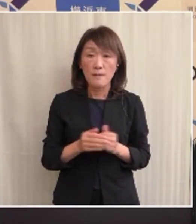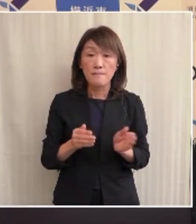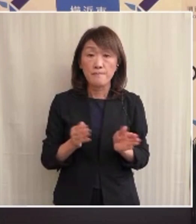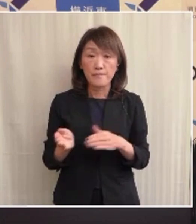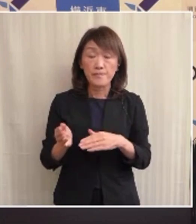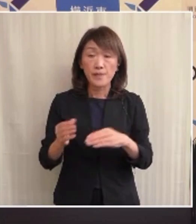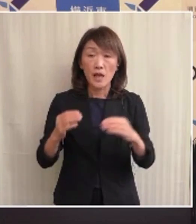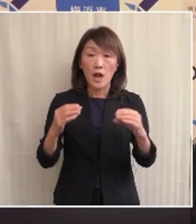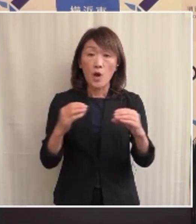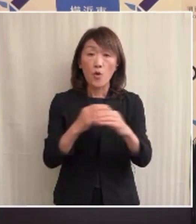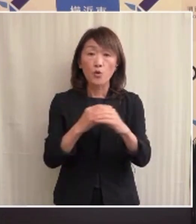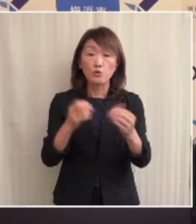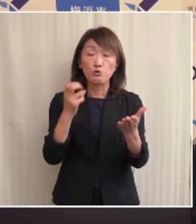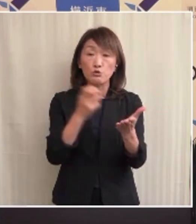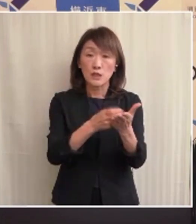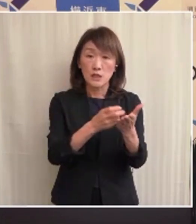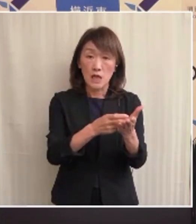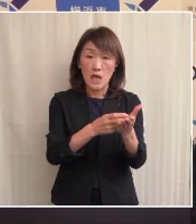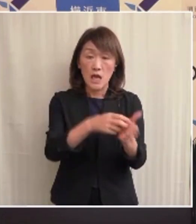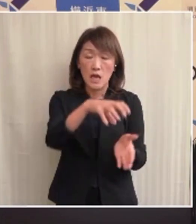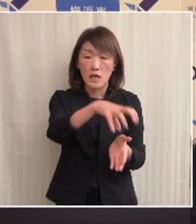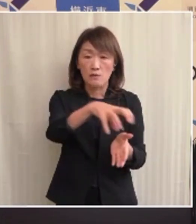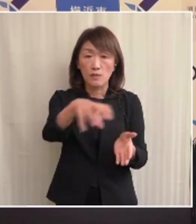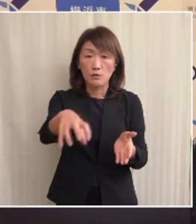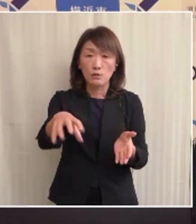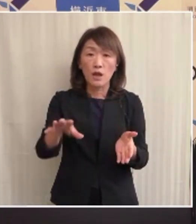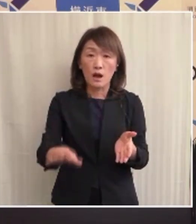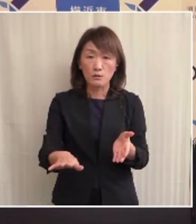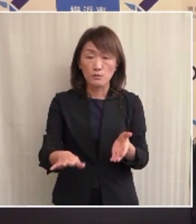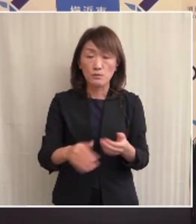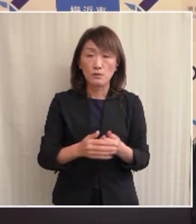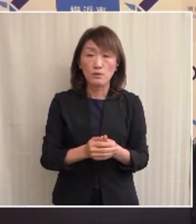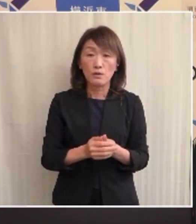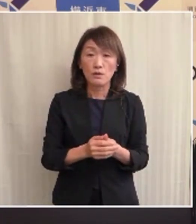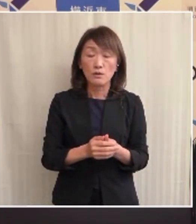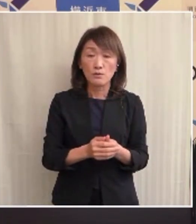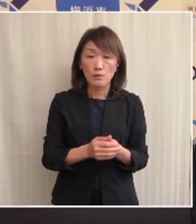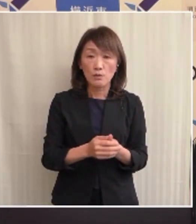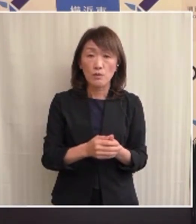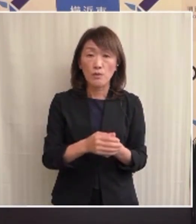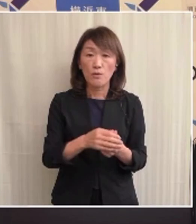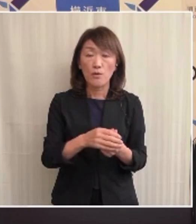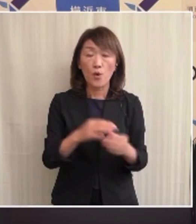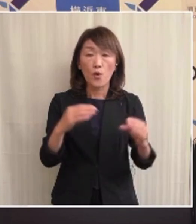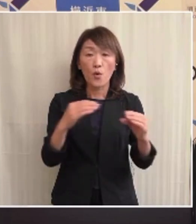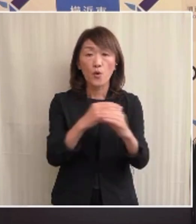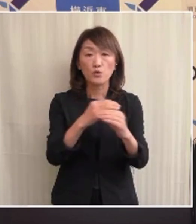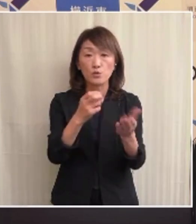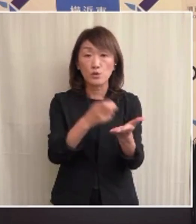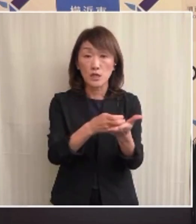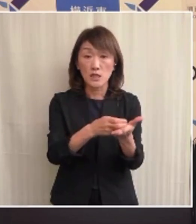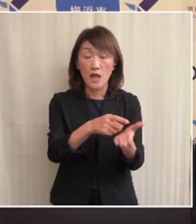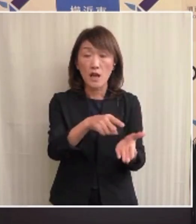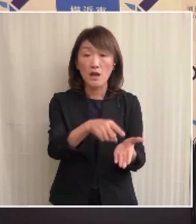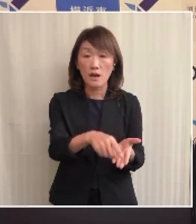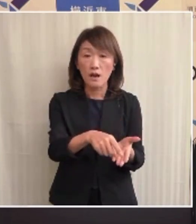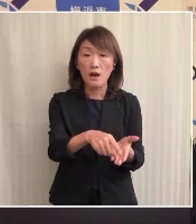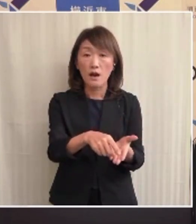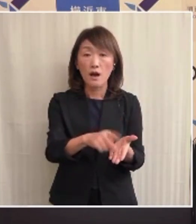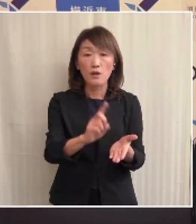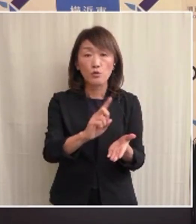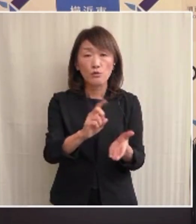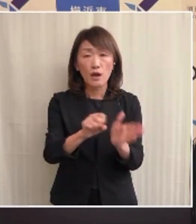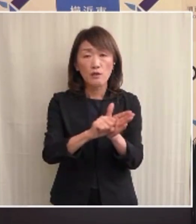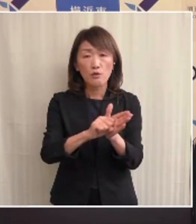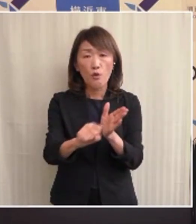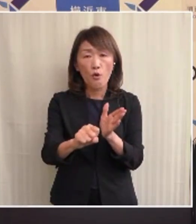のが各場所にあるわけなんですけれども、その交通規制が、どのくらい、効